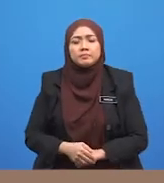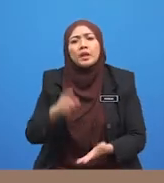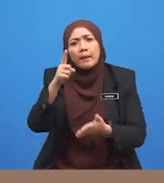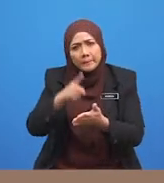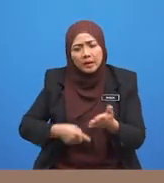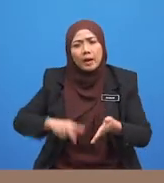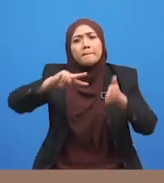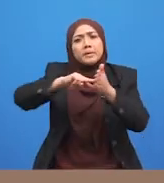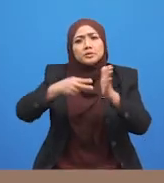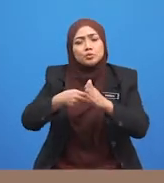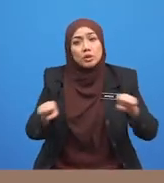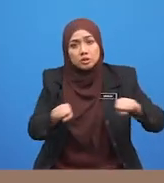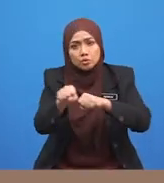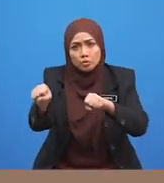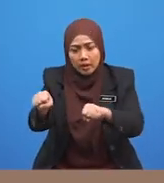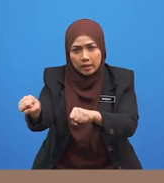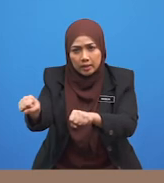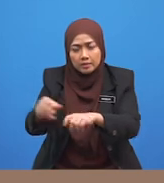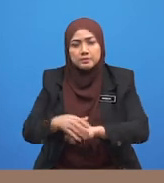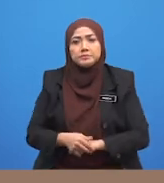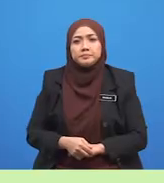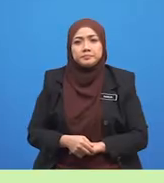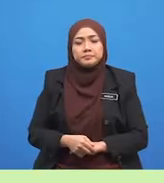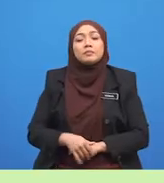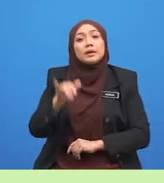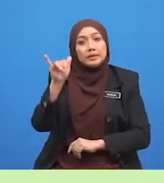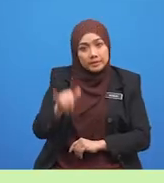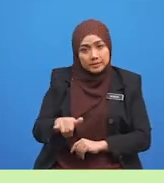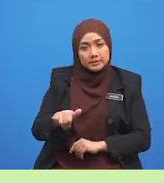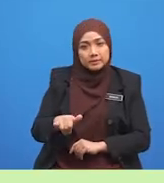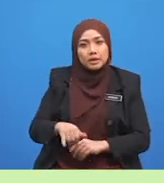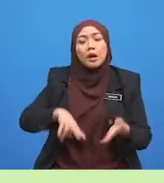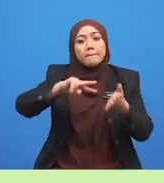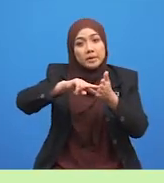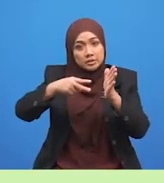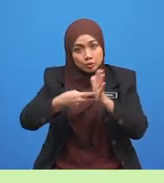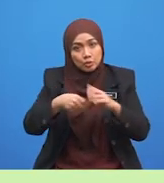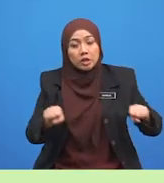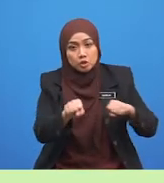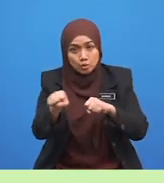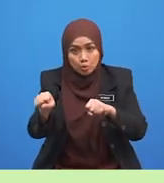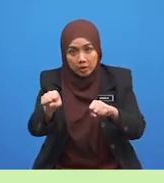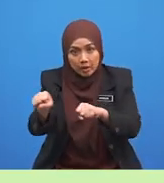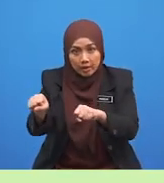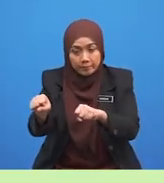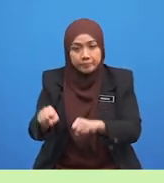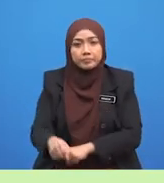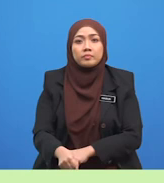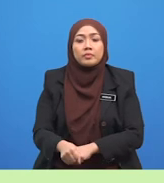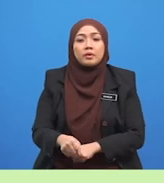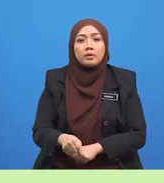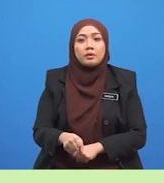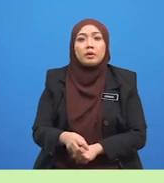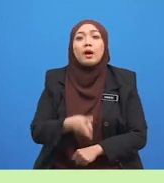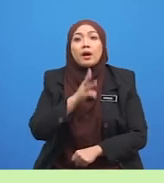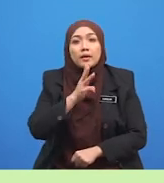Apakah definisi sungai ya murid-murid? Ya murid-murid. Sungai adalah aliran air